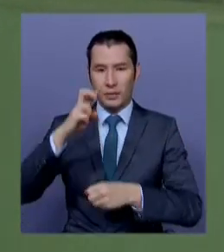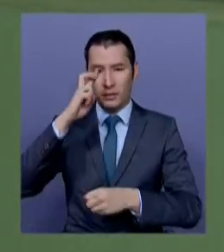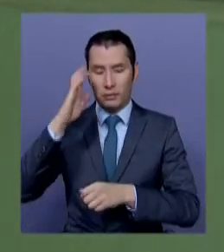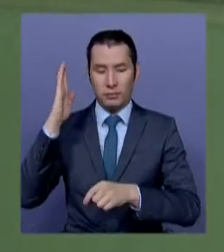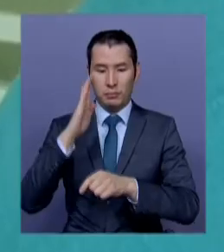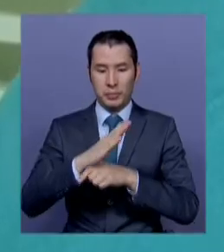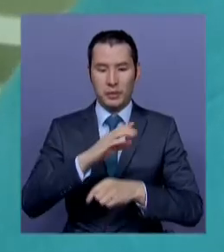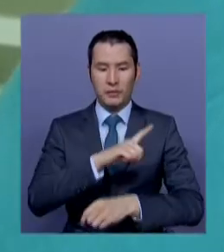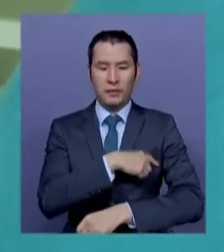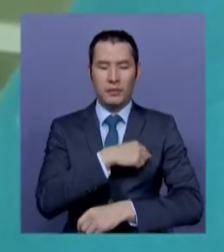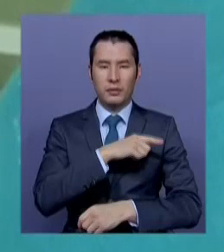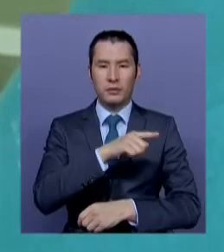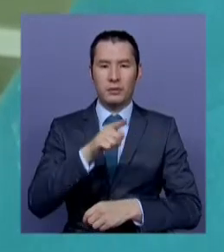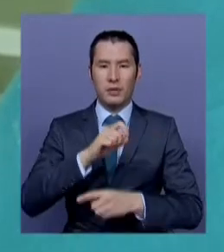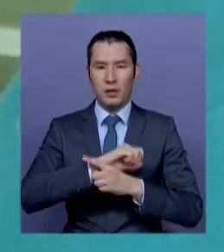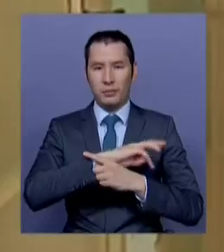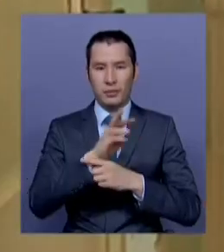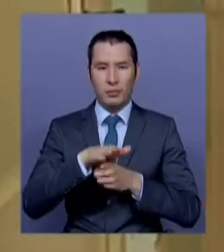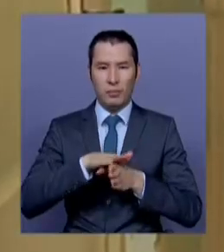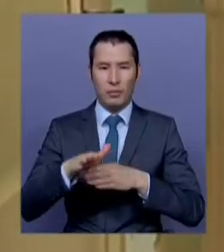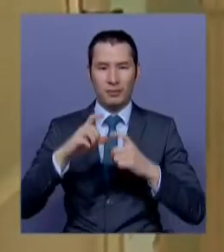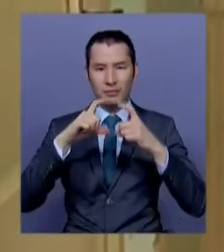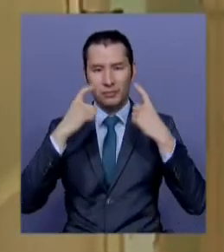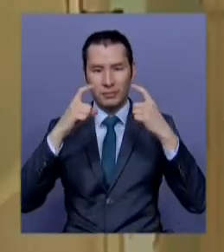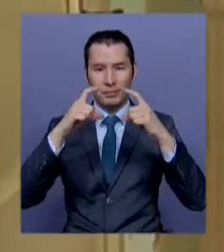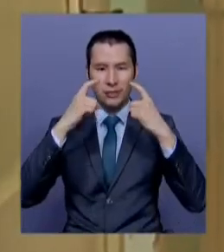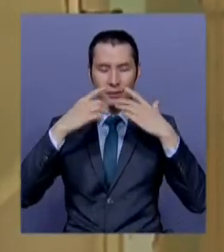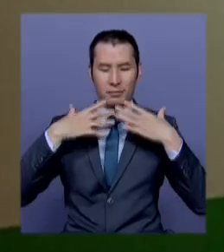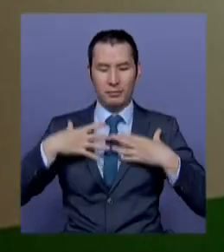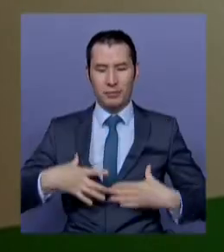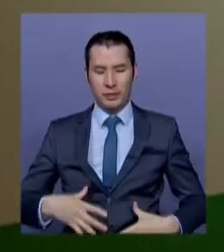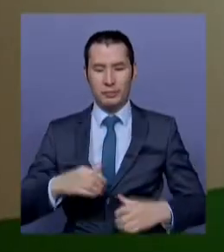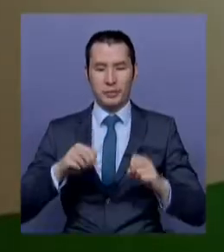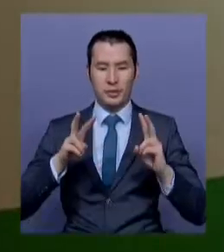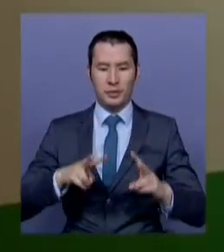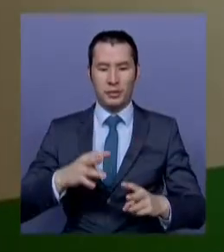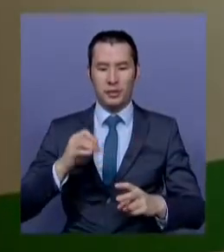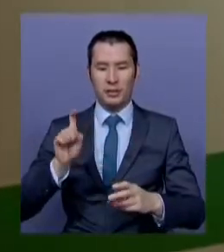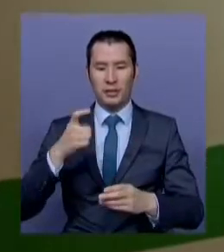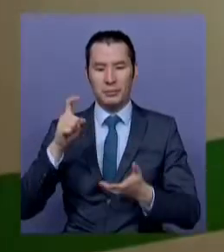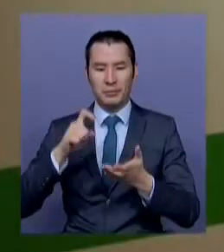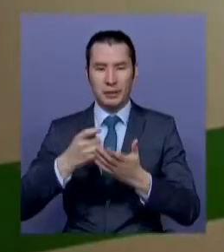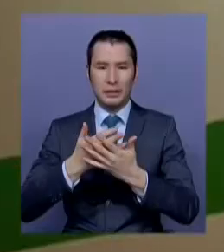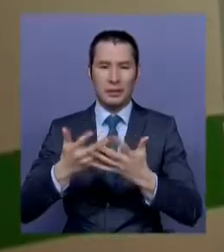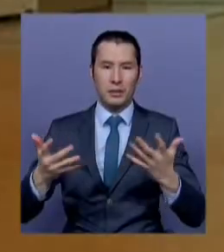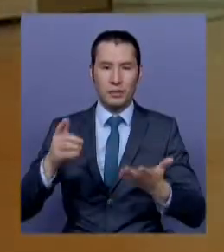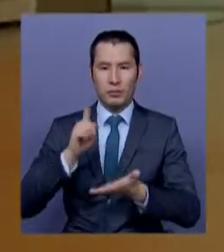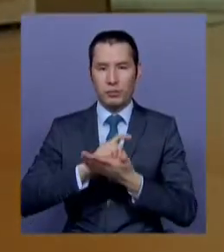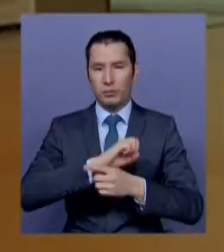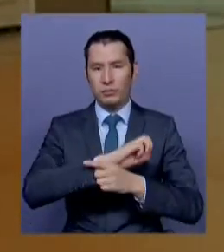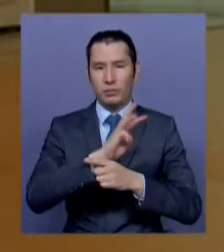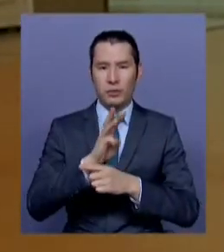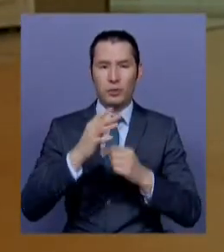арналған кешенді жүйе құрылған. Медициналық мекемелер жеке қорғаныс құралдарымен және дезинфекциялық заттармен қамтылған.